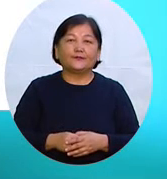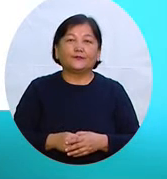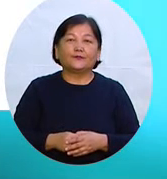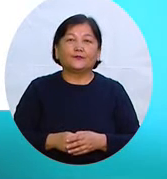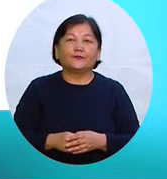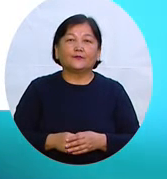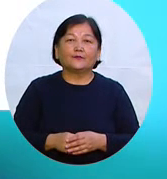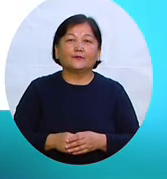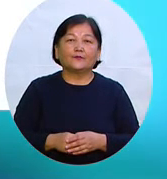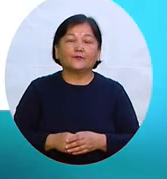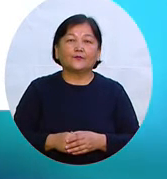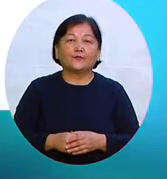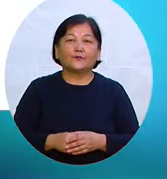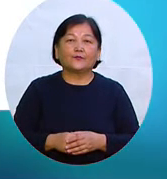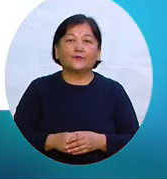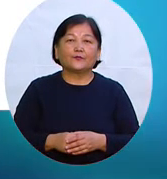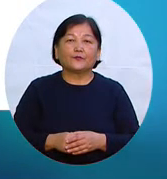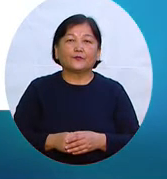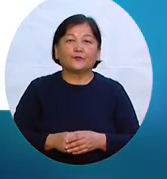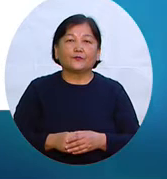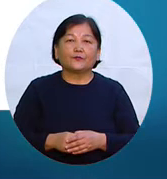зураарай хүүхдүүдээ.